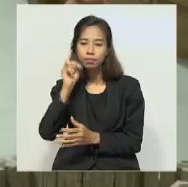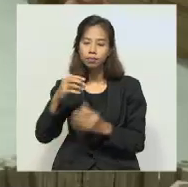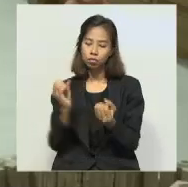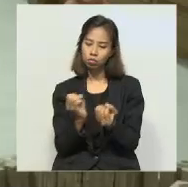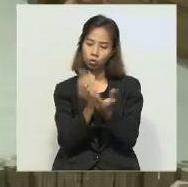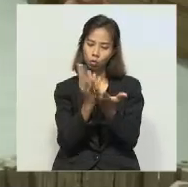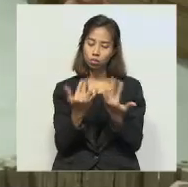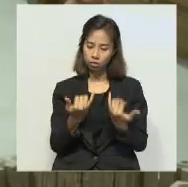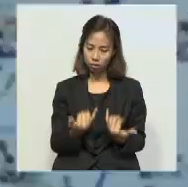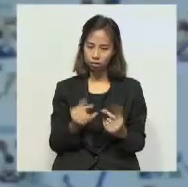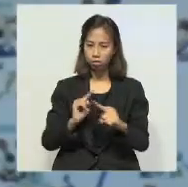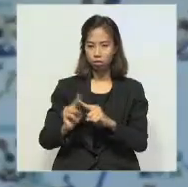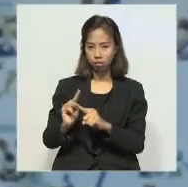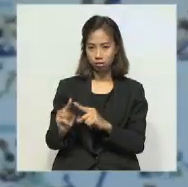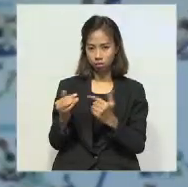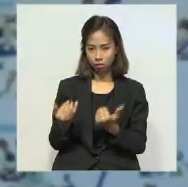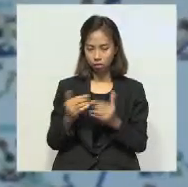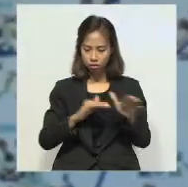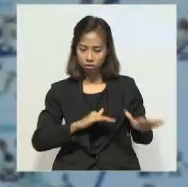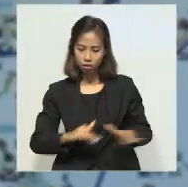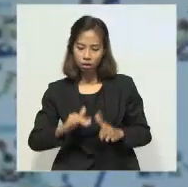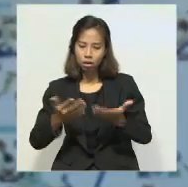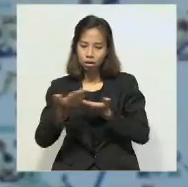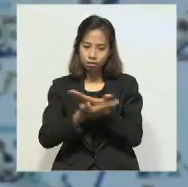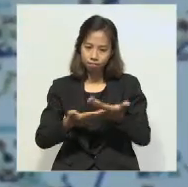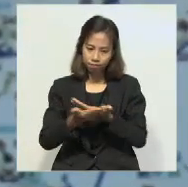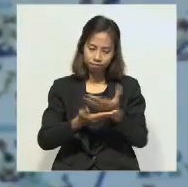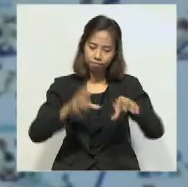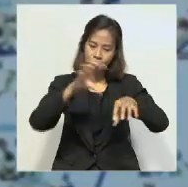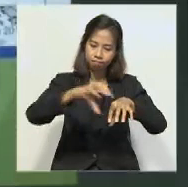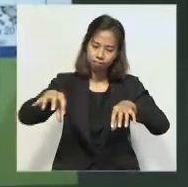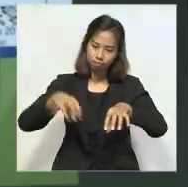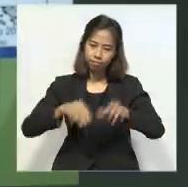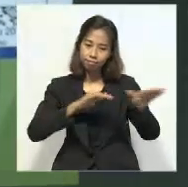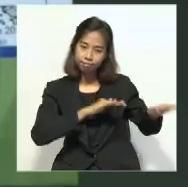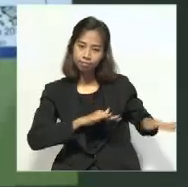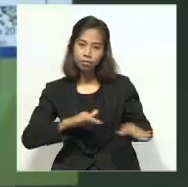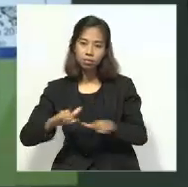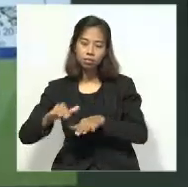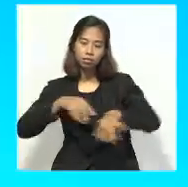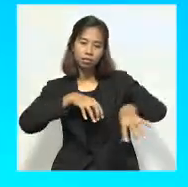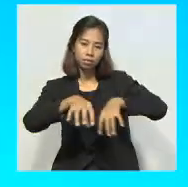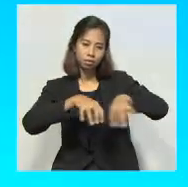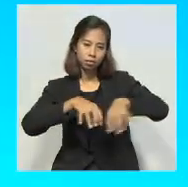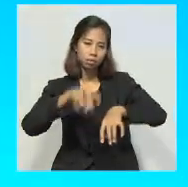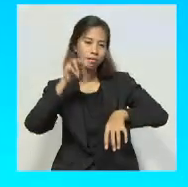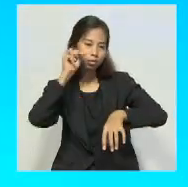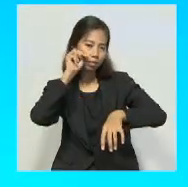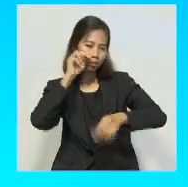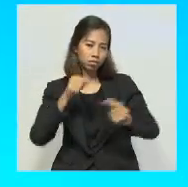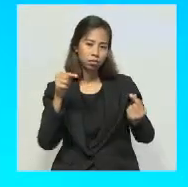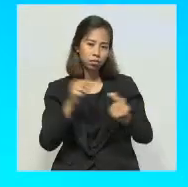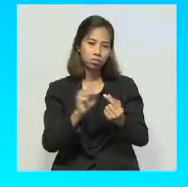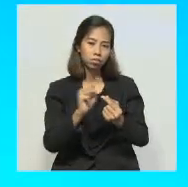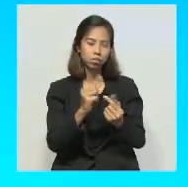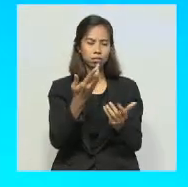และผลกระทบใปัจุบันแล้็ยังเตรีทจะเร่งหาลือกับหนยงานที่เกี่วข้องนะครัในการ๋ควเพราะการปริหารจดการน้ำในพื้นท